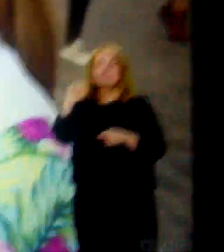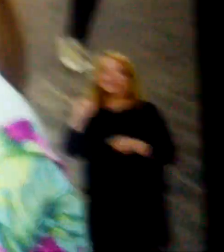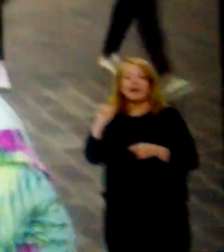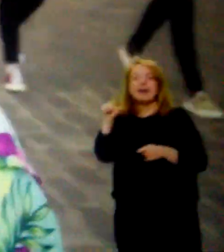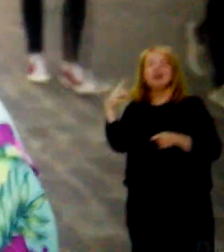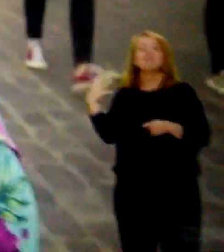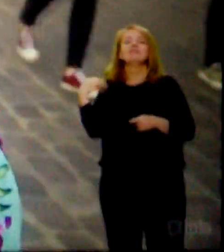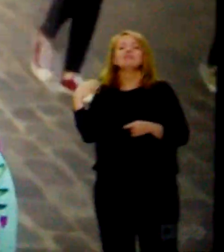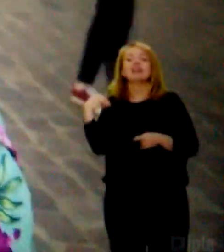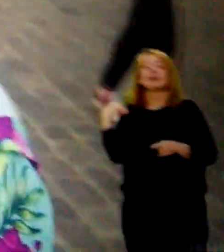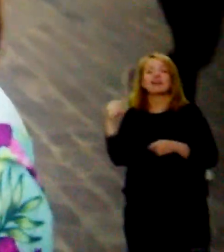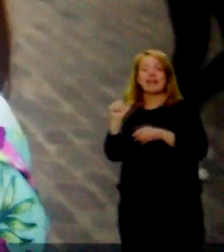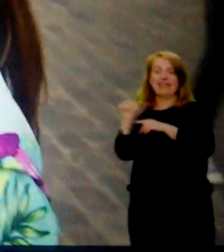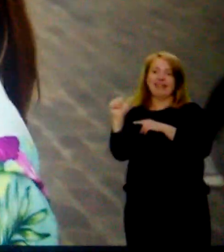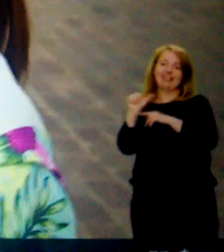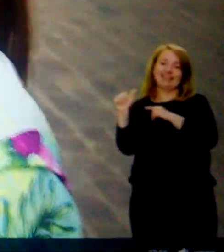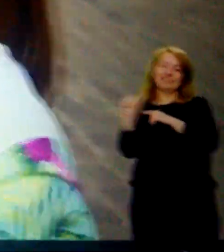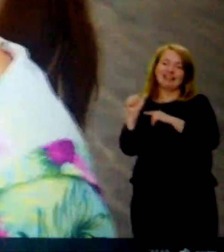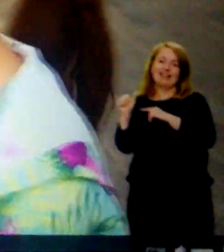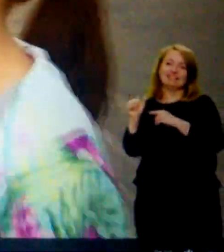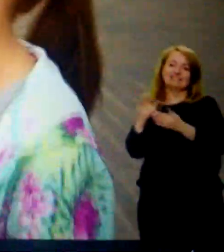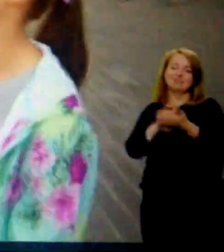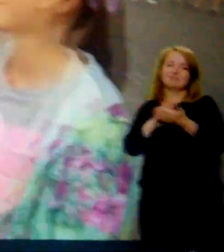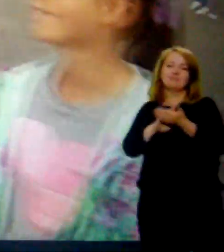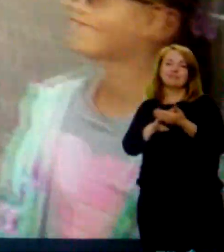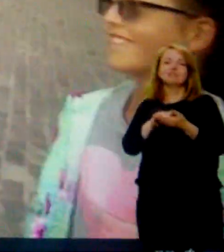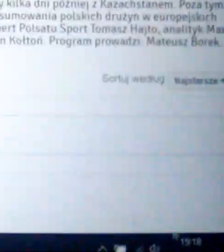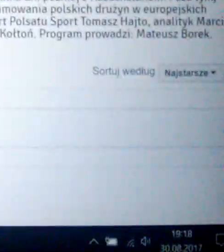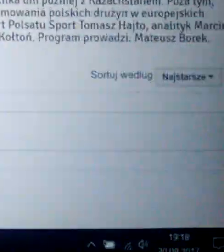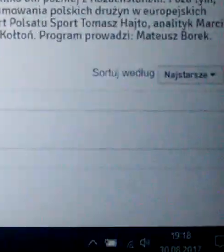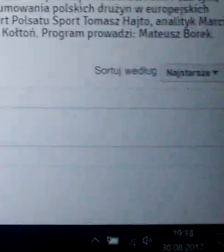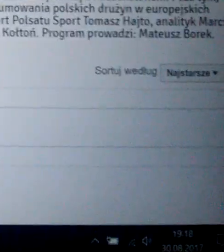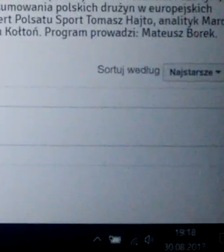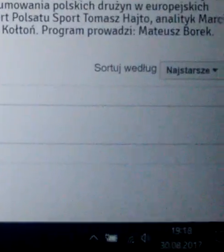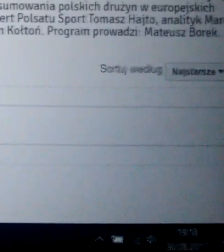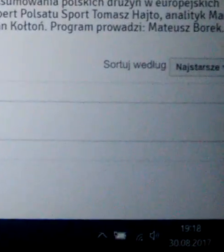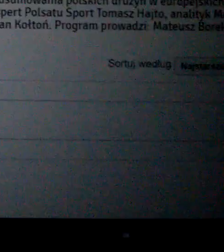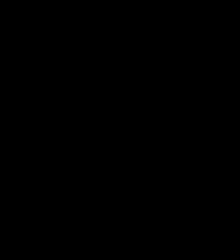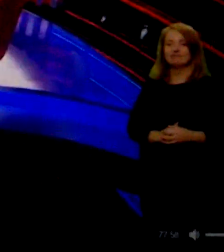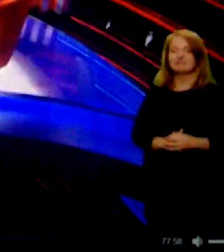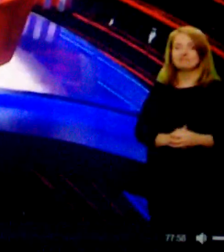lat? 11. No moja siostra mądrzejsza ode mnie.